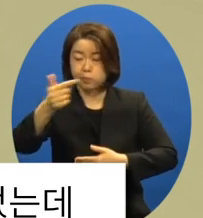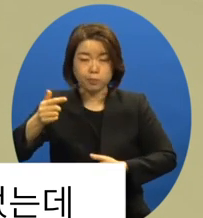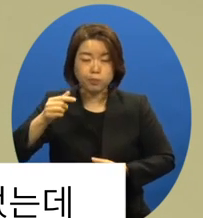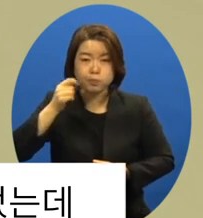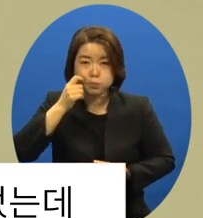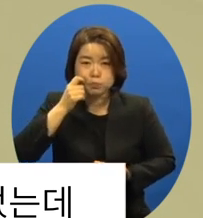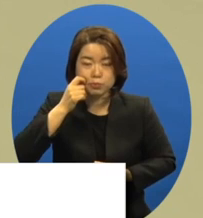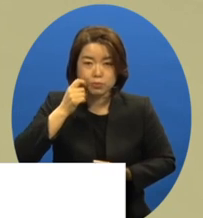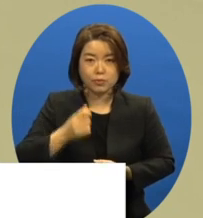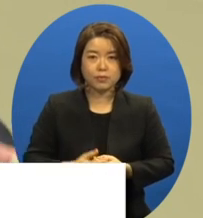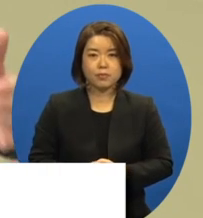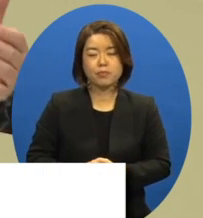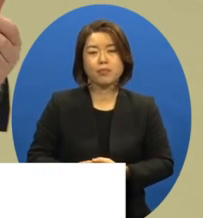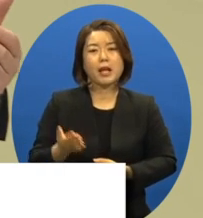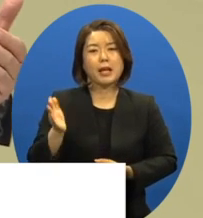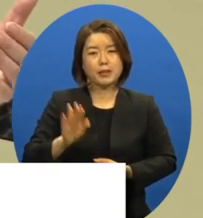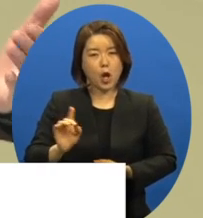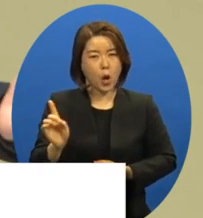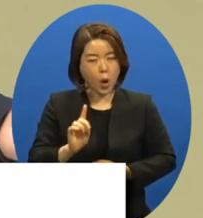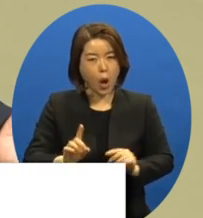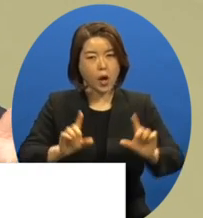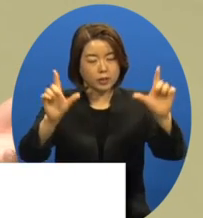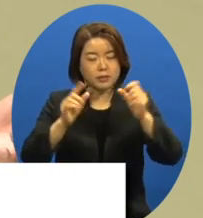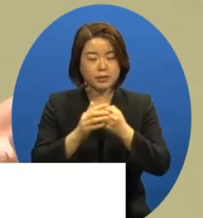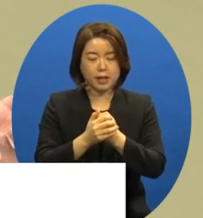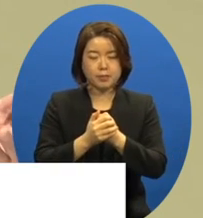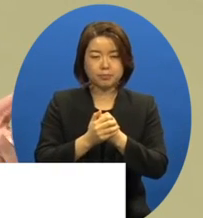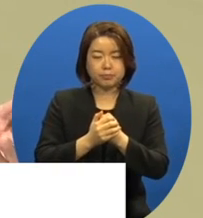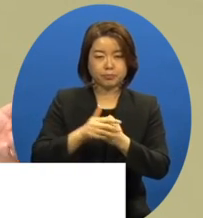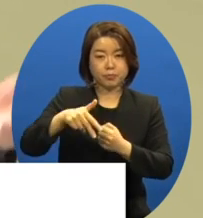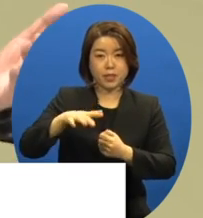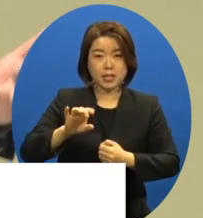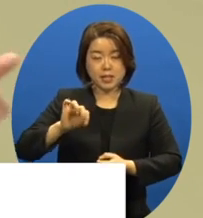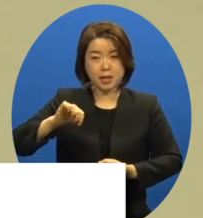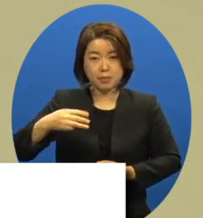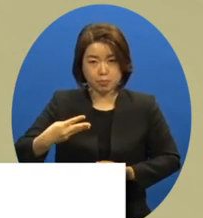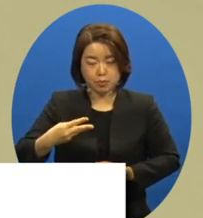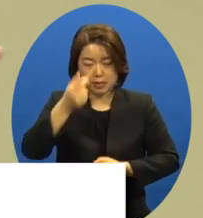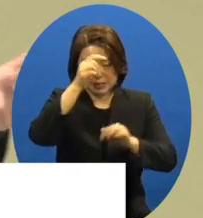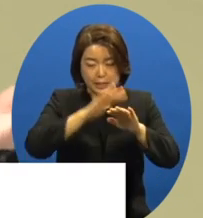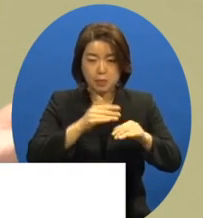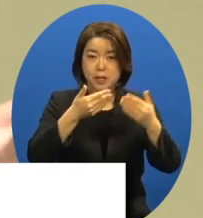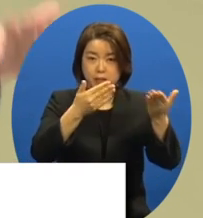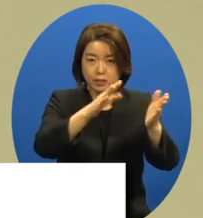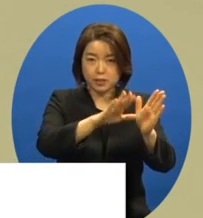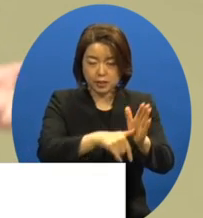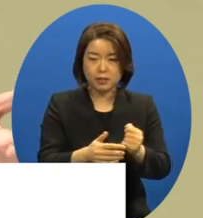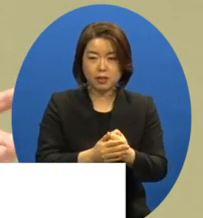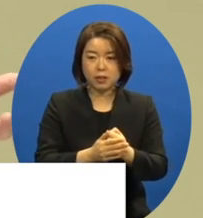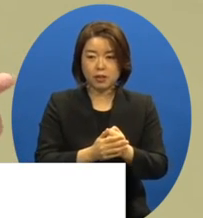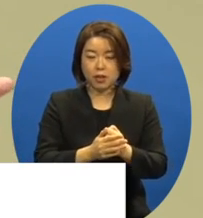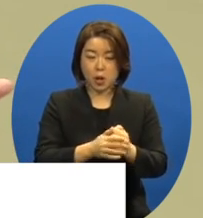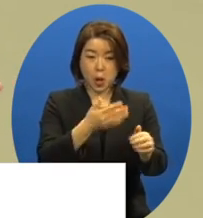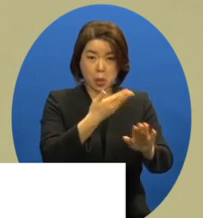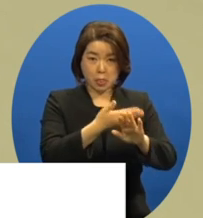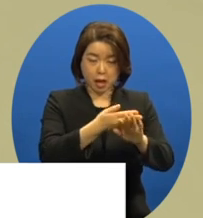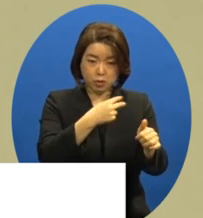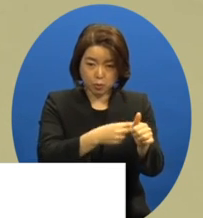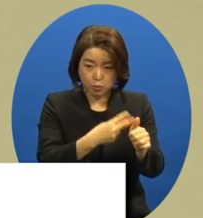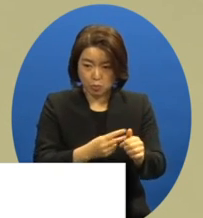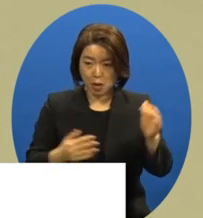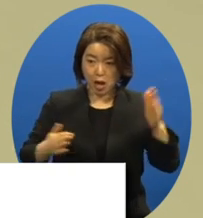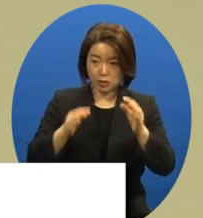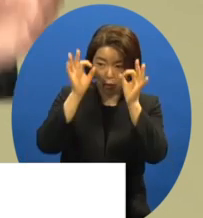분이었는데 어느 날 채플 예배를 드리는데 교수님들하고 학생들이 깜짝 놀라도록